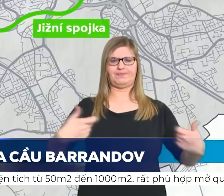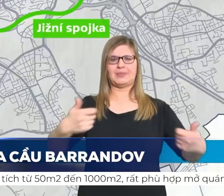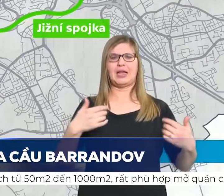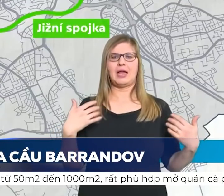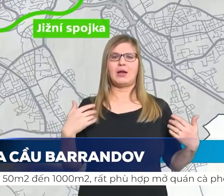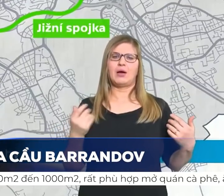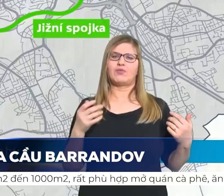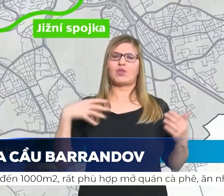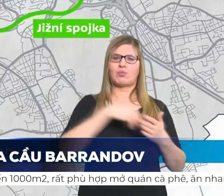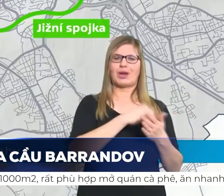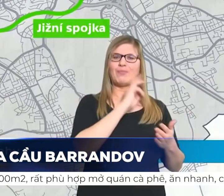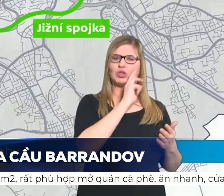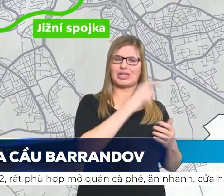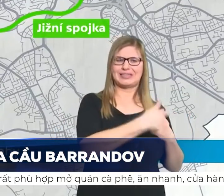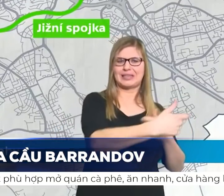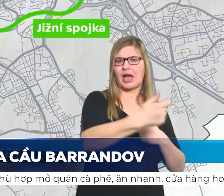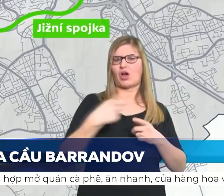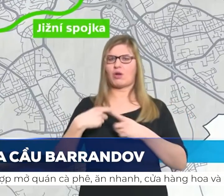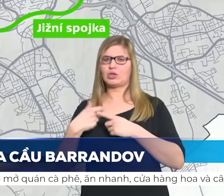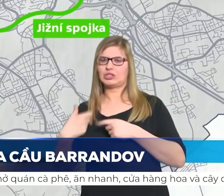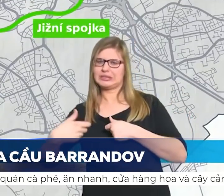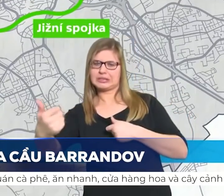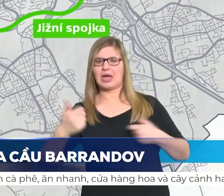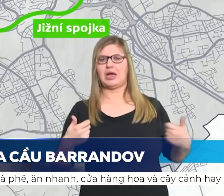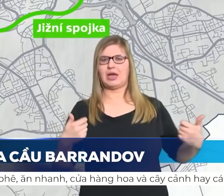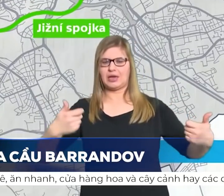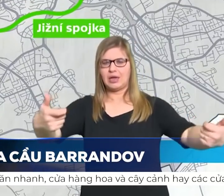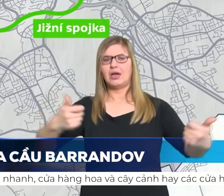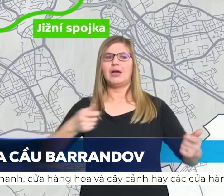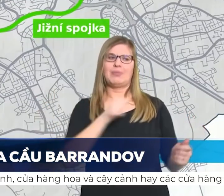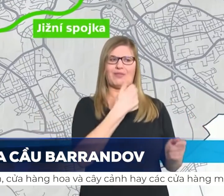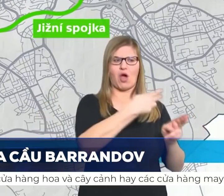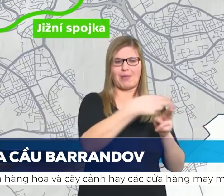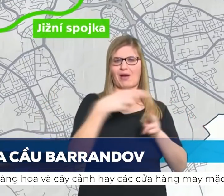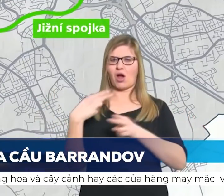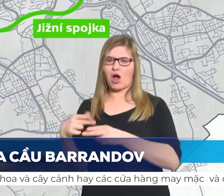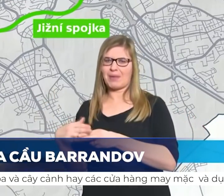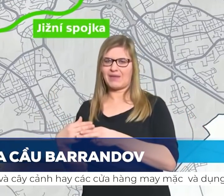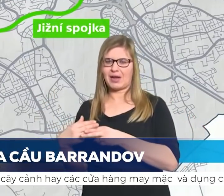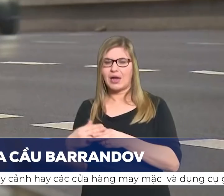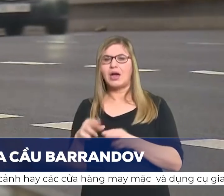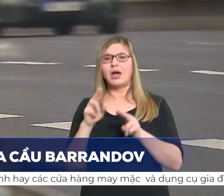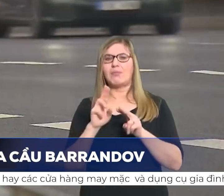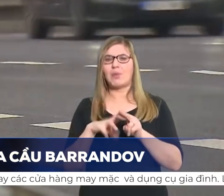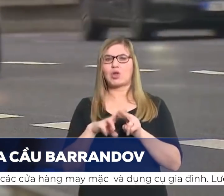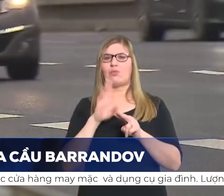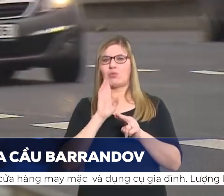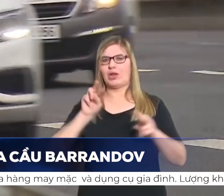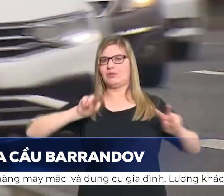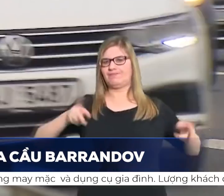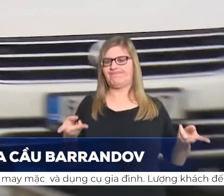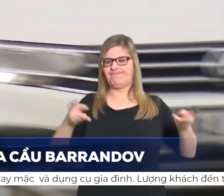lên cầu dễ dàng hơn. Tuyến tàu điện số 21 sẽ được tăng cường, đặc biệt sẽ chạy từ Branik đến Smíchovské